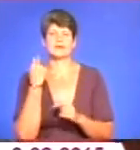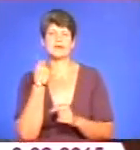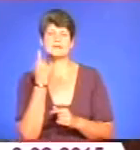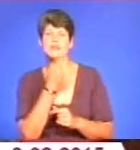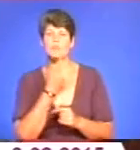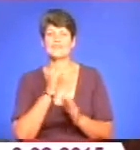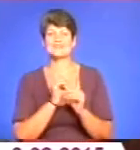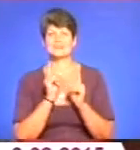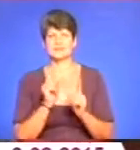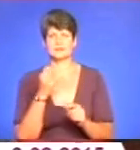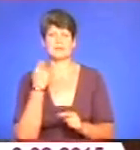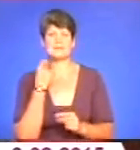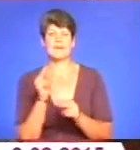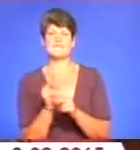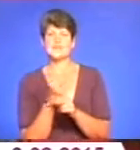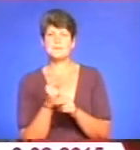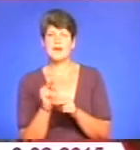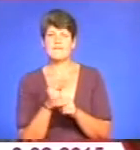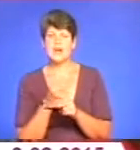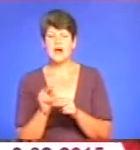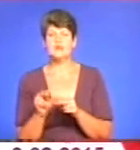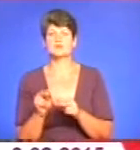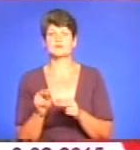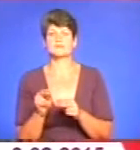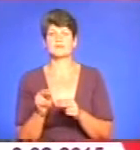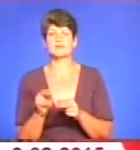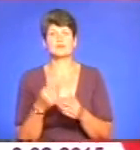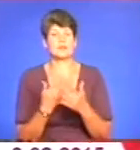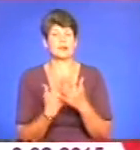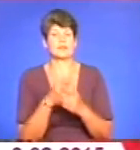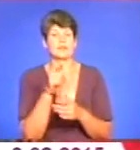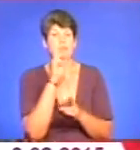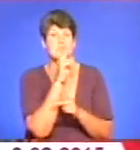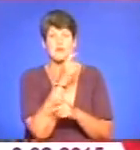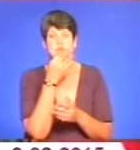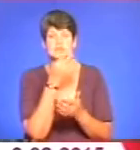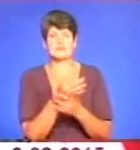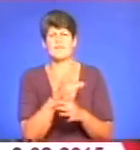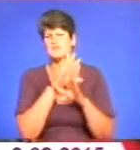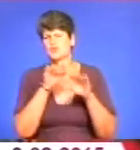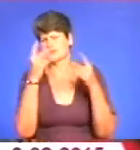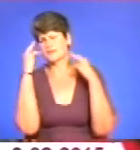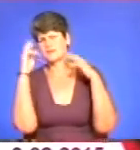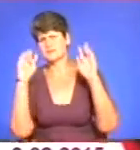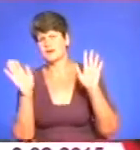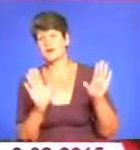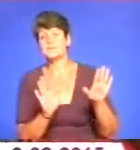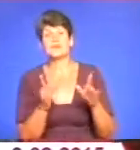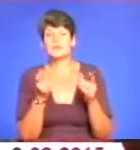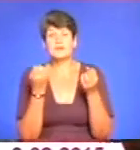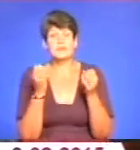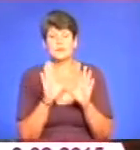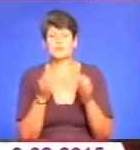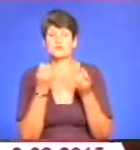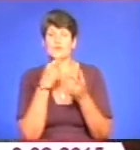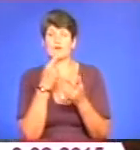чисто англійською. Тебе виправляють і не так, що «О, ти неправильно сказав, все, ти не знаєш англійською». Тебе просто настановляють, як